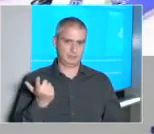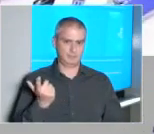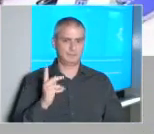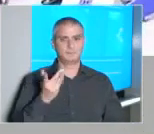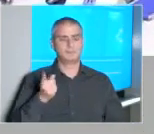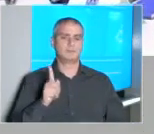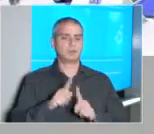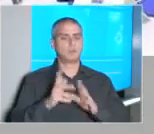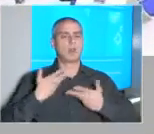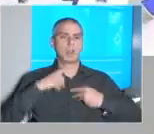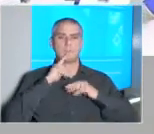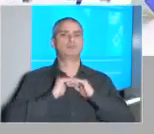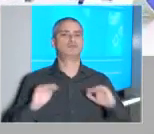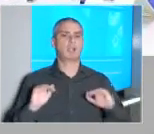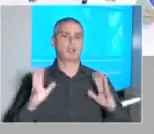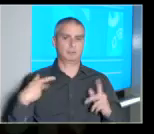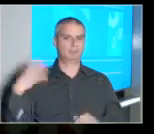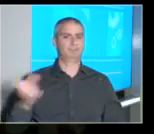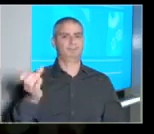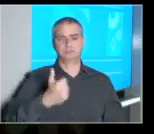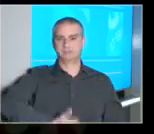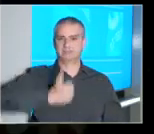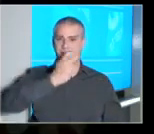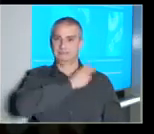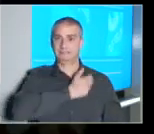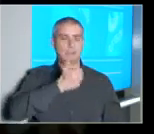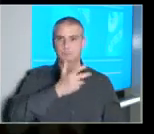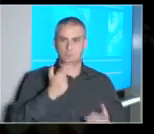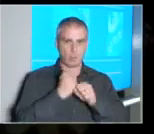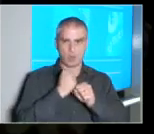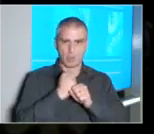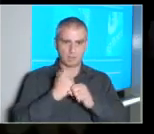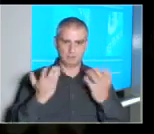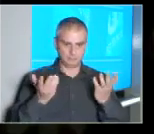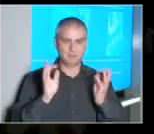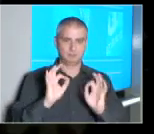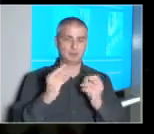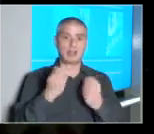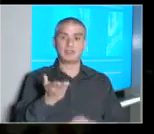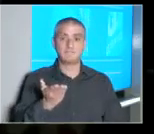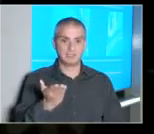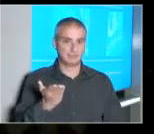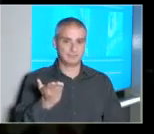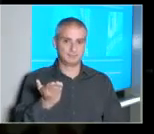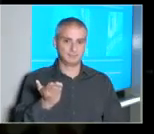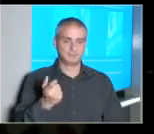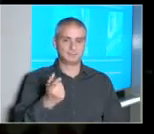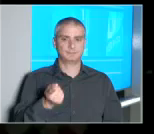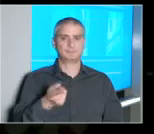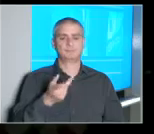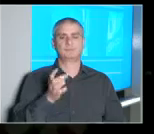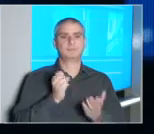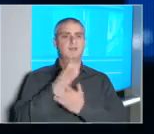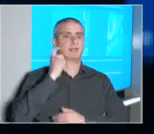מה שנקרא לקנות שקט באמצעות מינוי של שרים, ומה לא עושים בשביל הדבר הזה, אתה יודע, מפטרים את